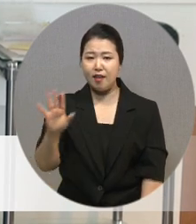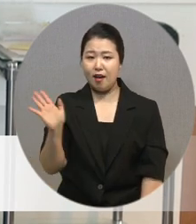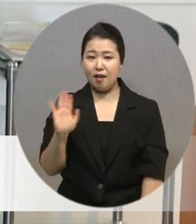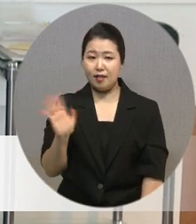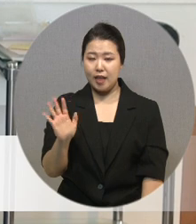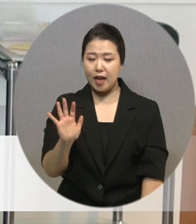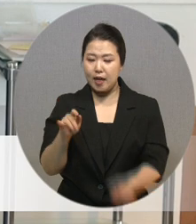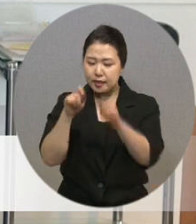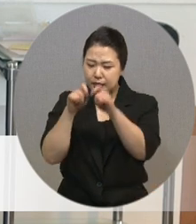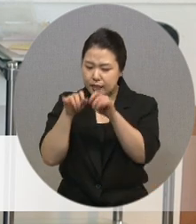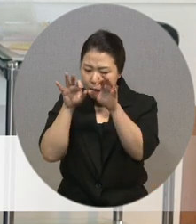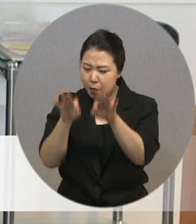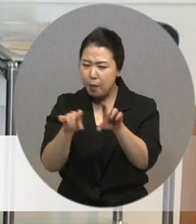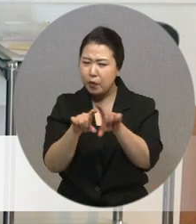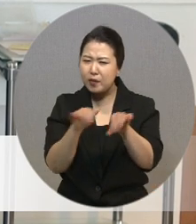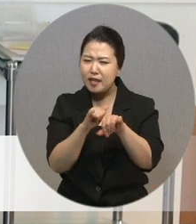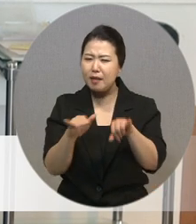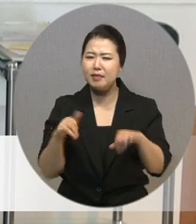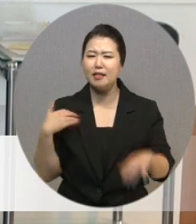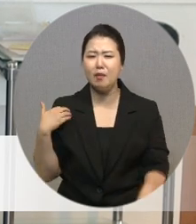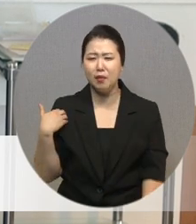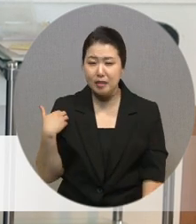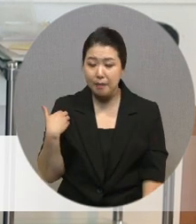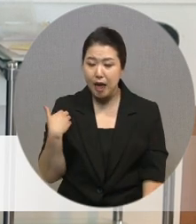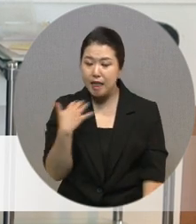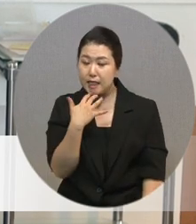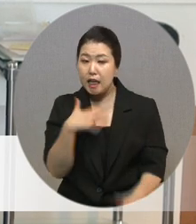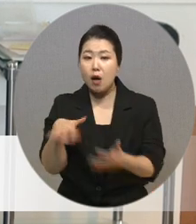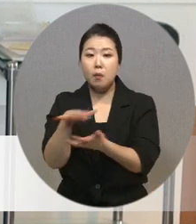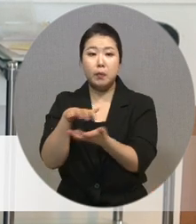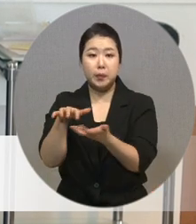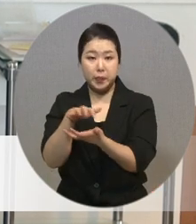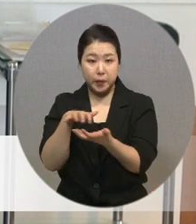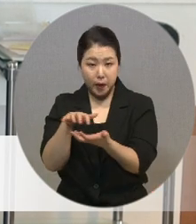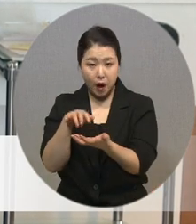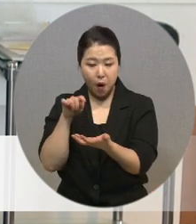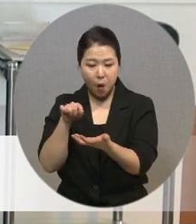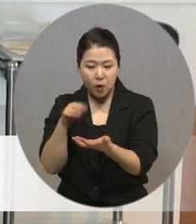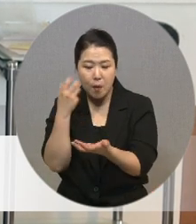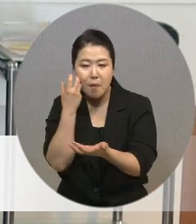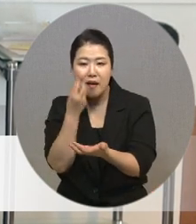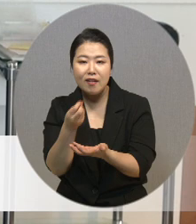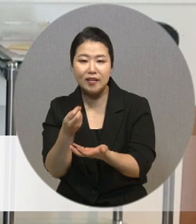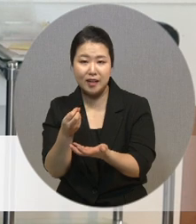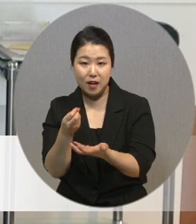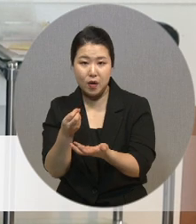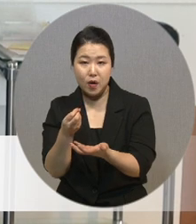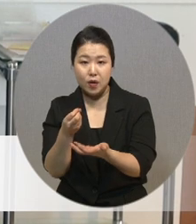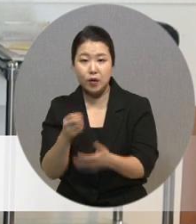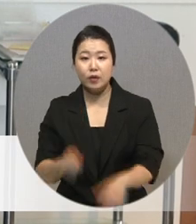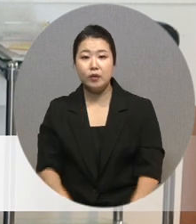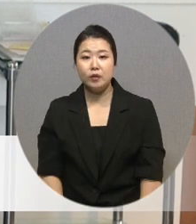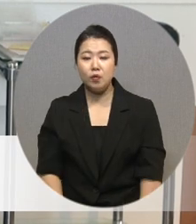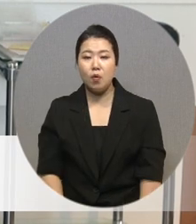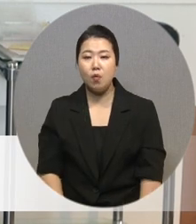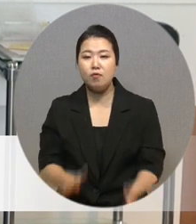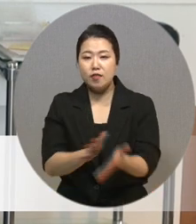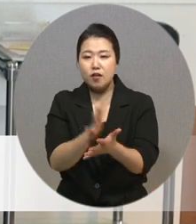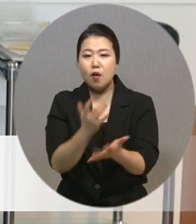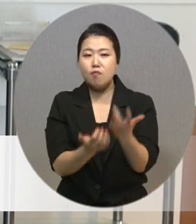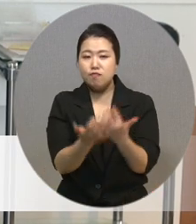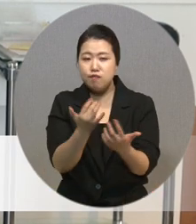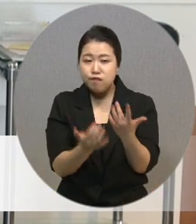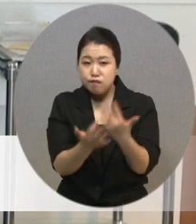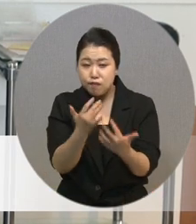보면 일반 사람들은 잘 모르겠지만 굉장히 다양해요 그러니까 거기에서 오는 또 매력이 있어요 그리고 또 이제는 가마에 따라서도